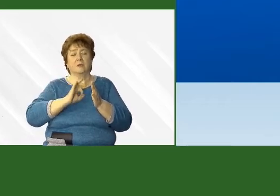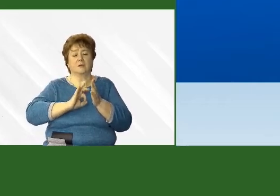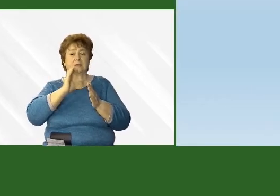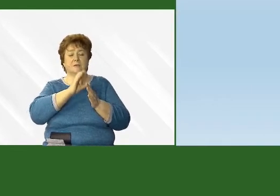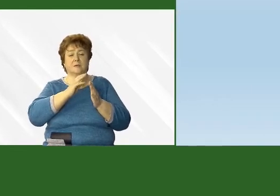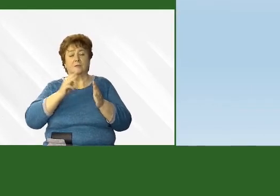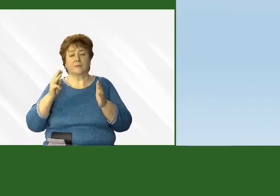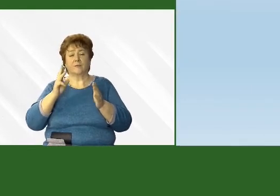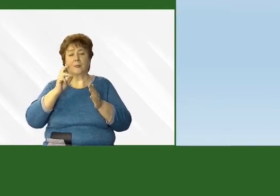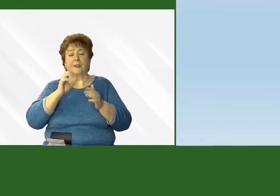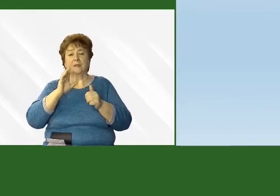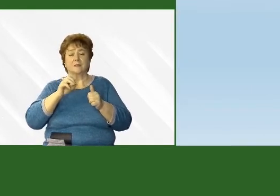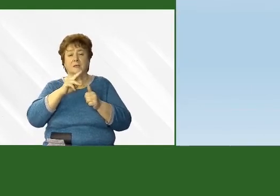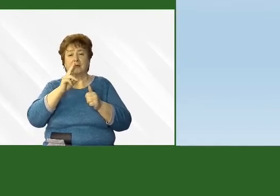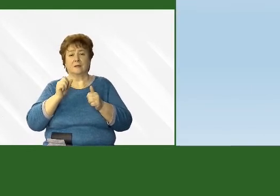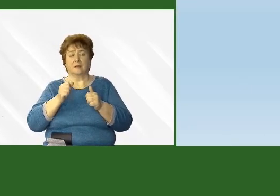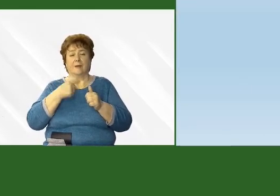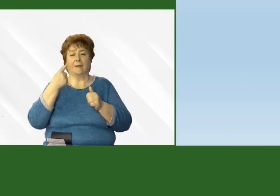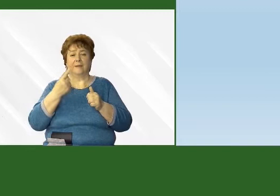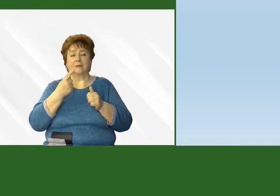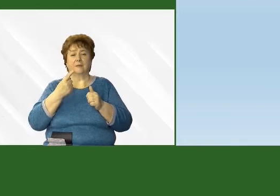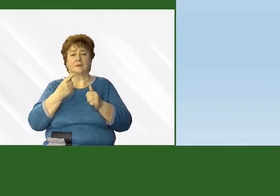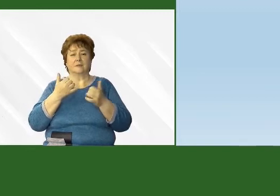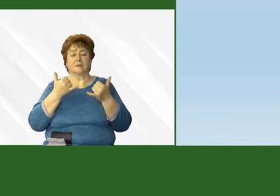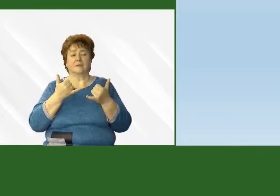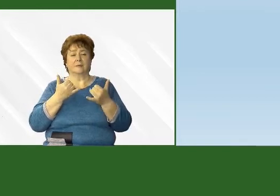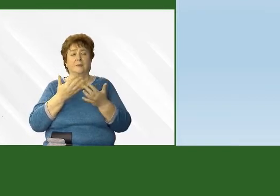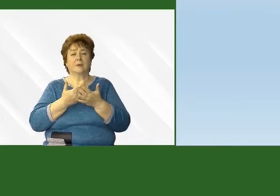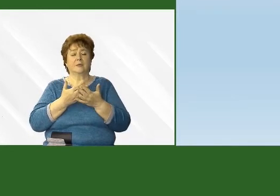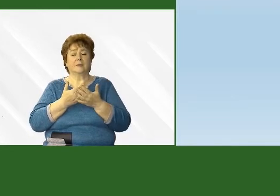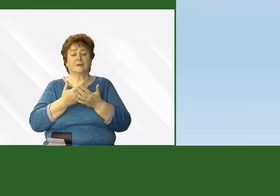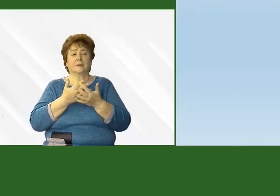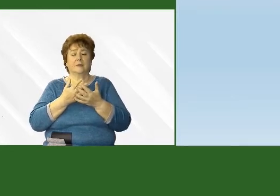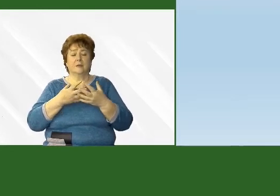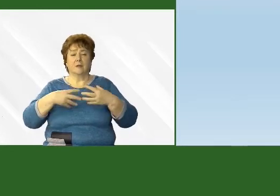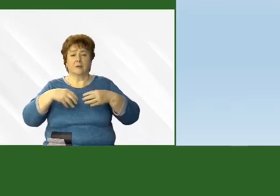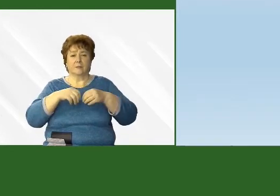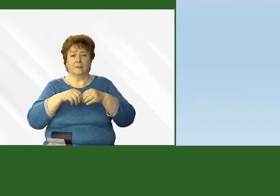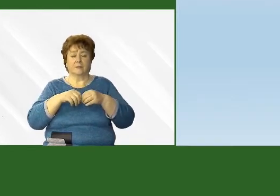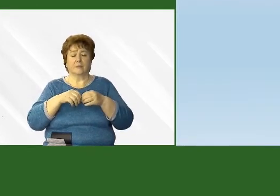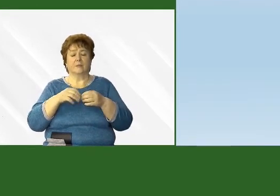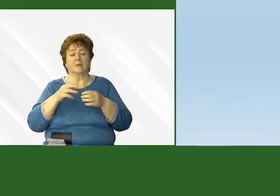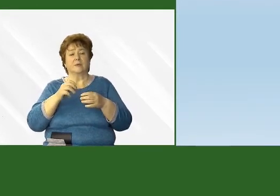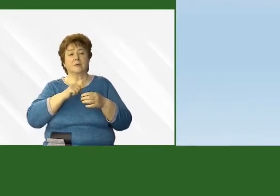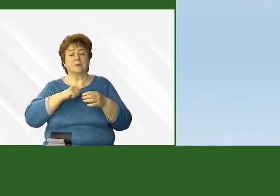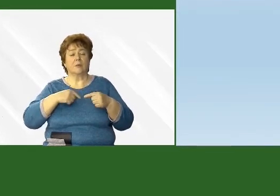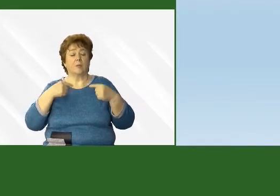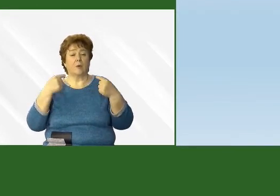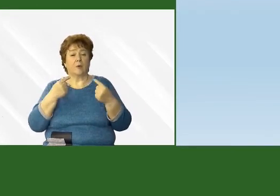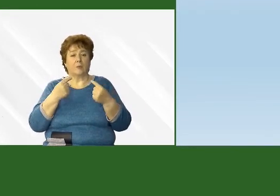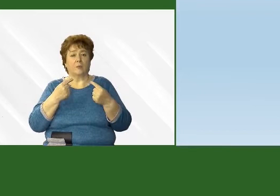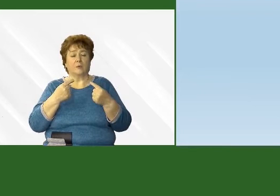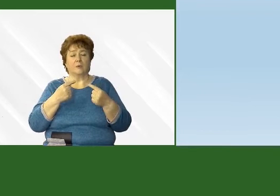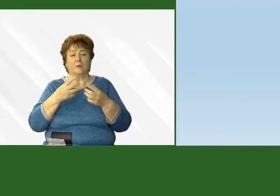широты. Касатка. Единственный современный представитель рода касаток признан самым крупным